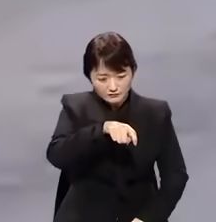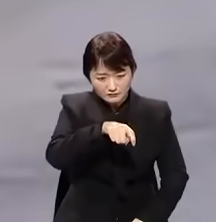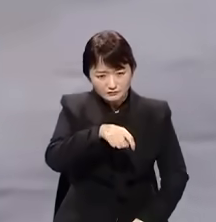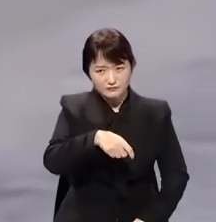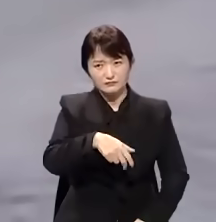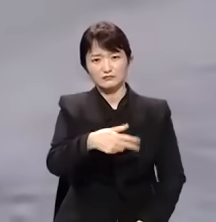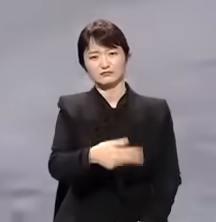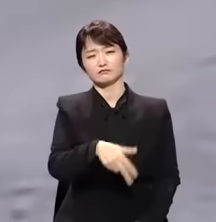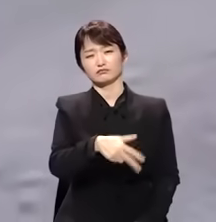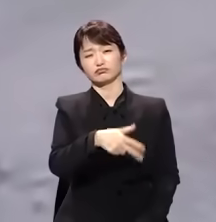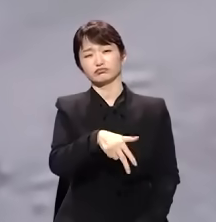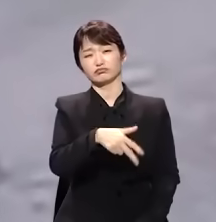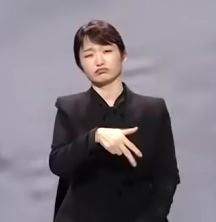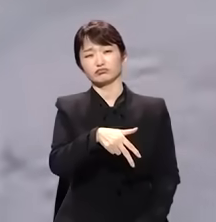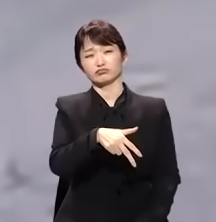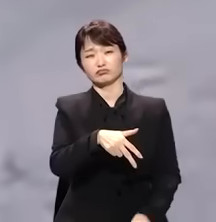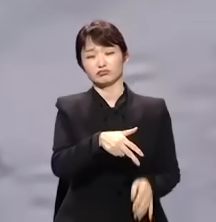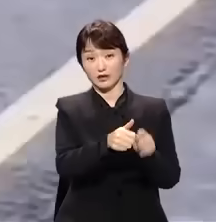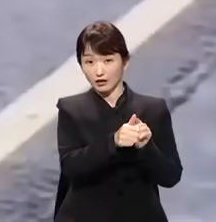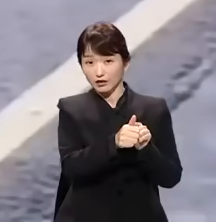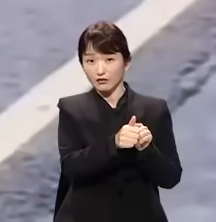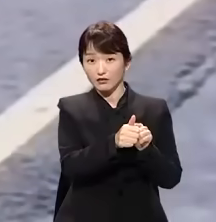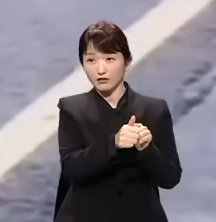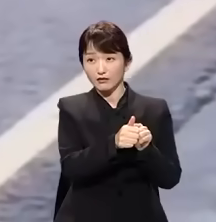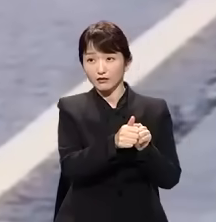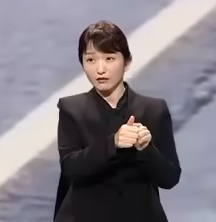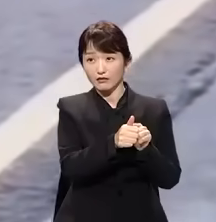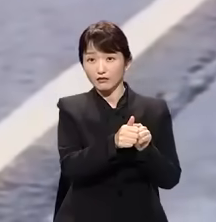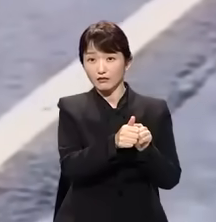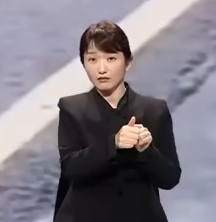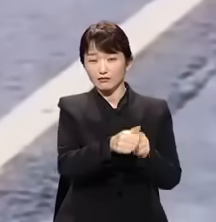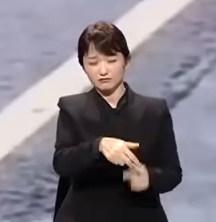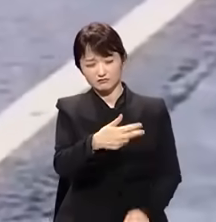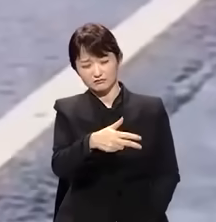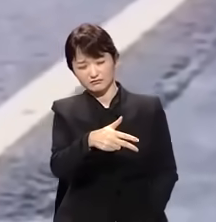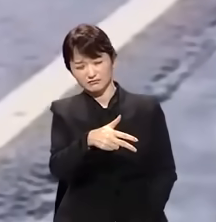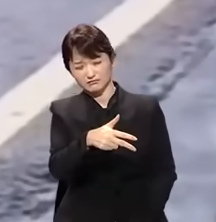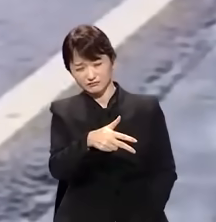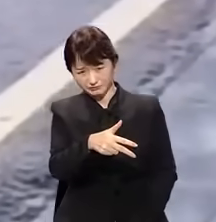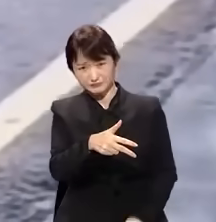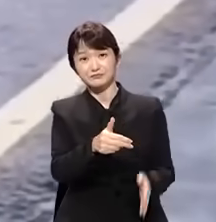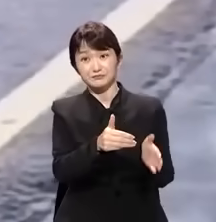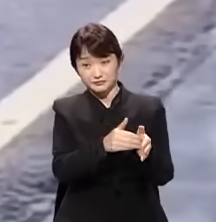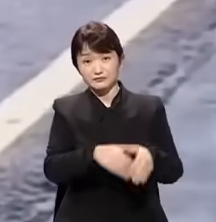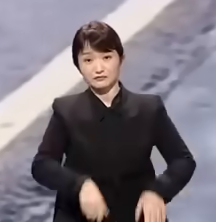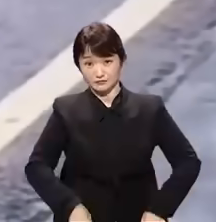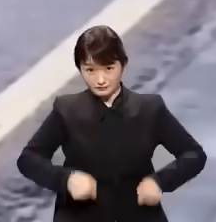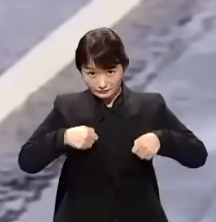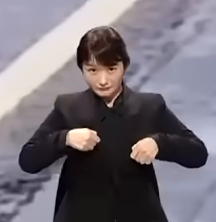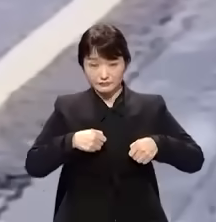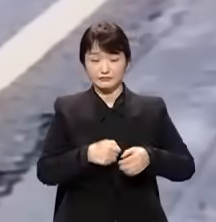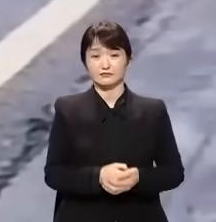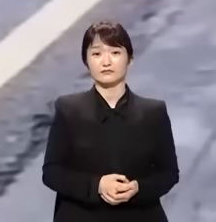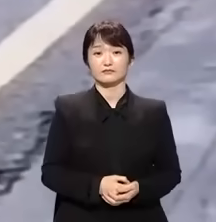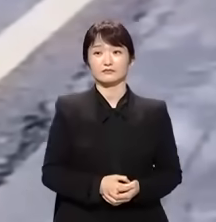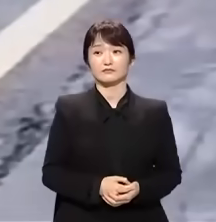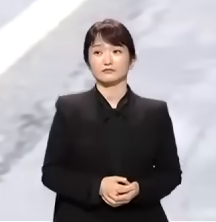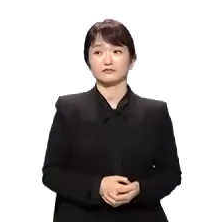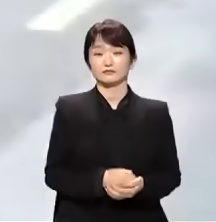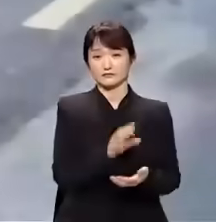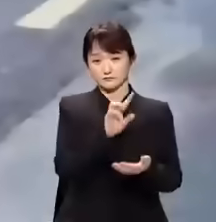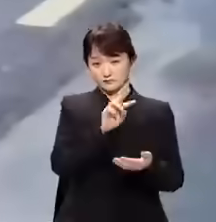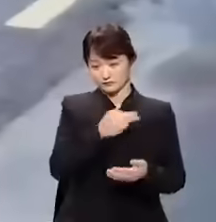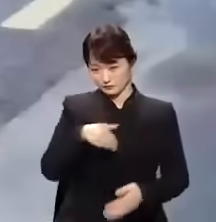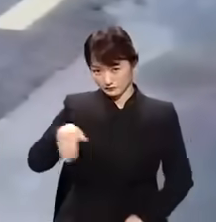그렇습니다 소변을 하고 있어요 아 자 볼일을 다 보자 바지를 바지춤을 정리하면서 왔던